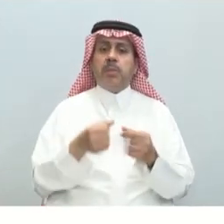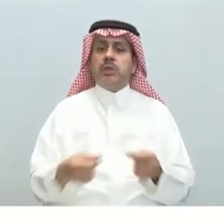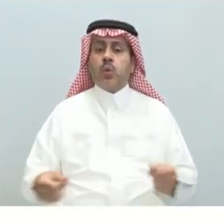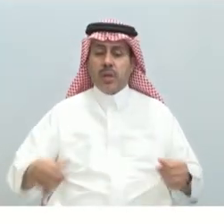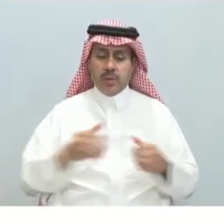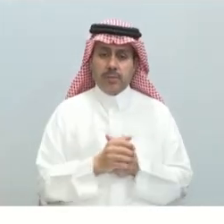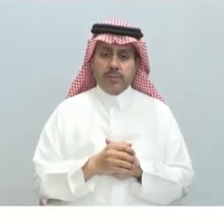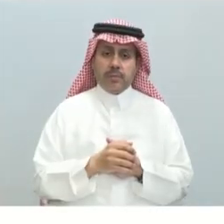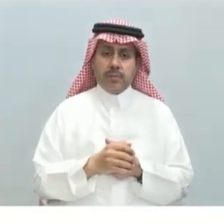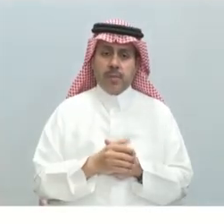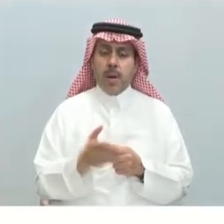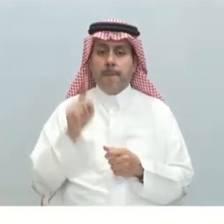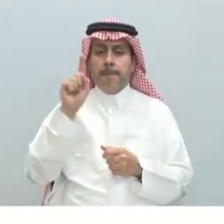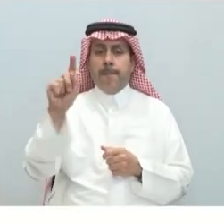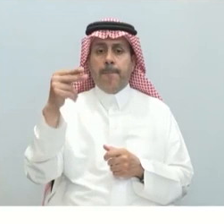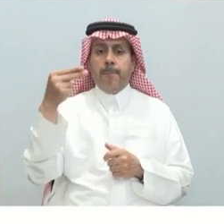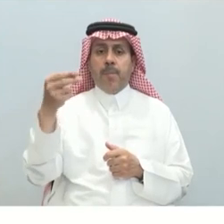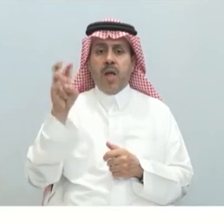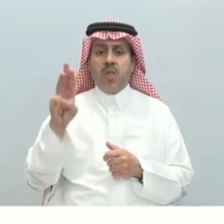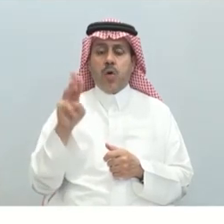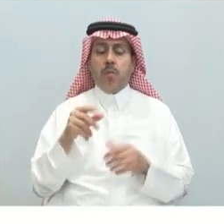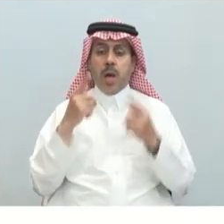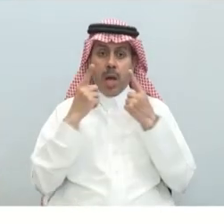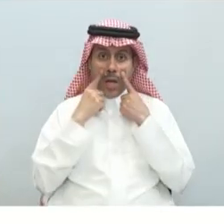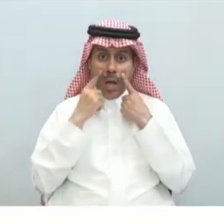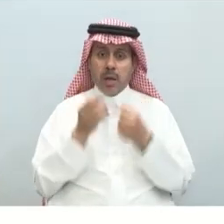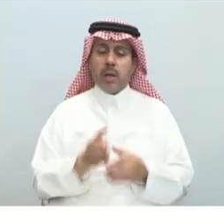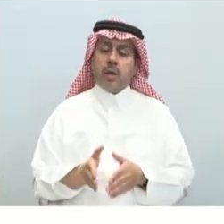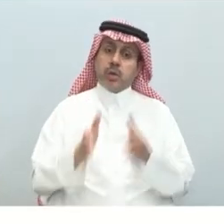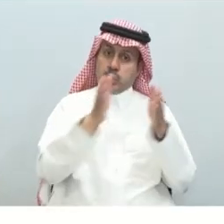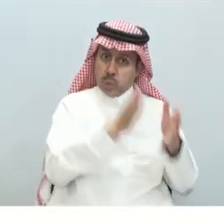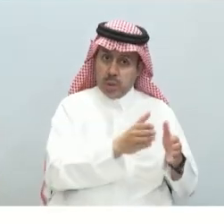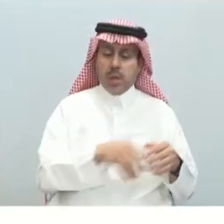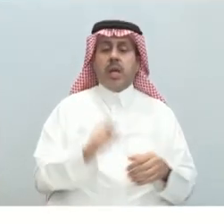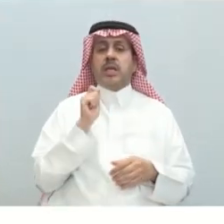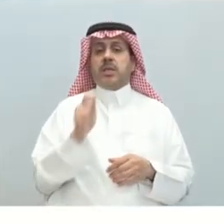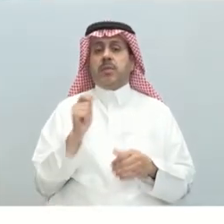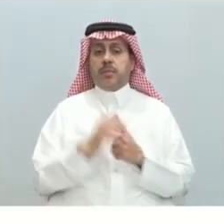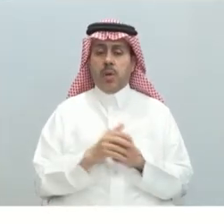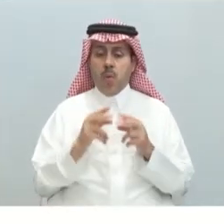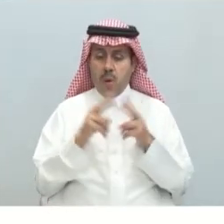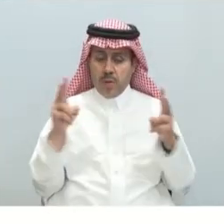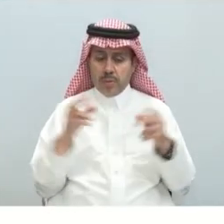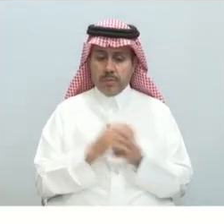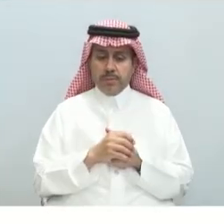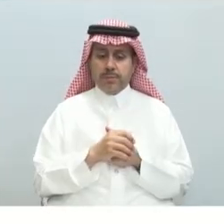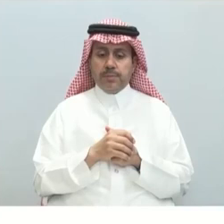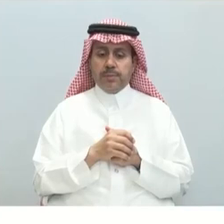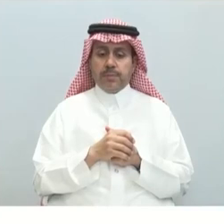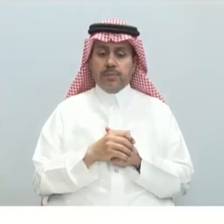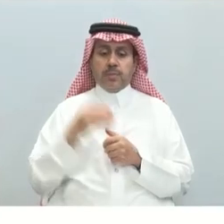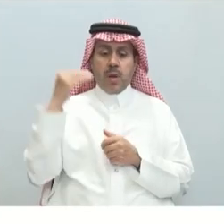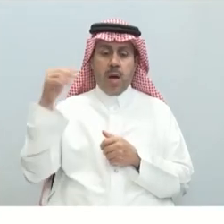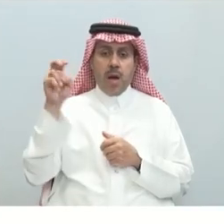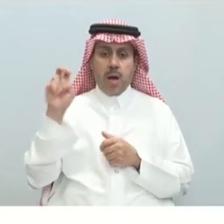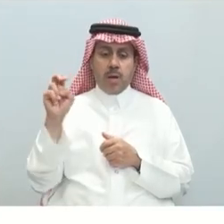يبعثكم احياء فترجع اليه للحساب وهذا ظاهر بحمد الله تعالى ناتي ايضا الى قوله